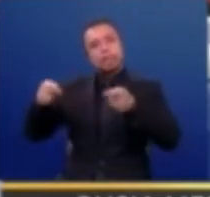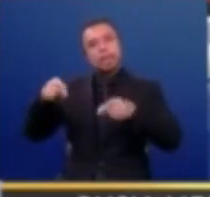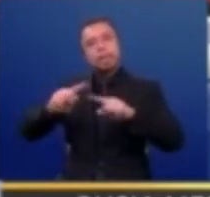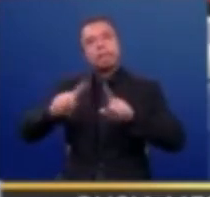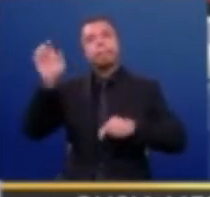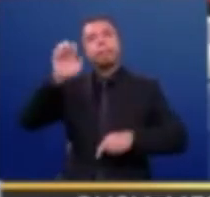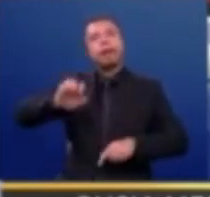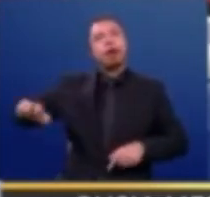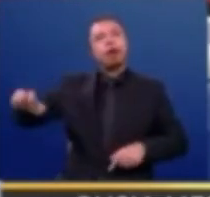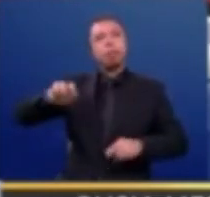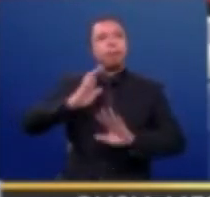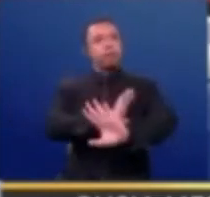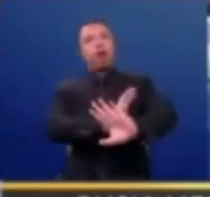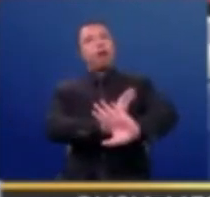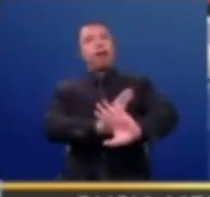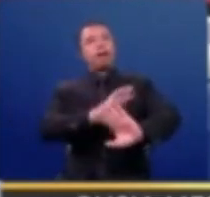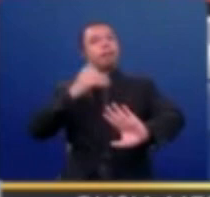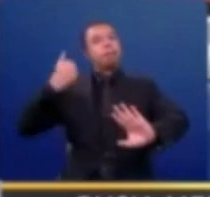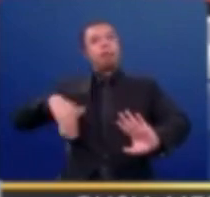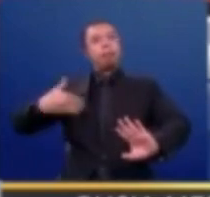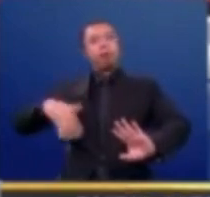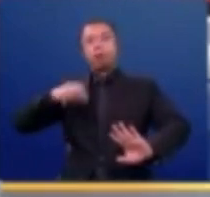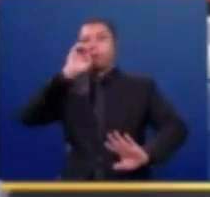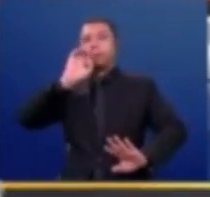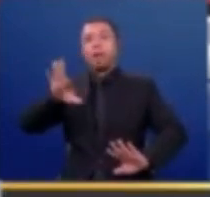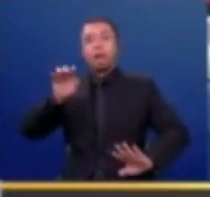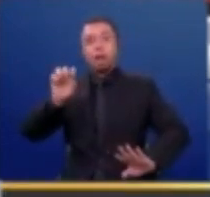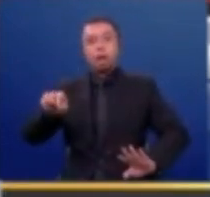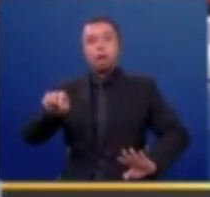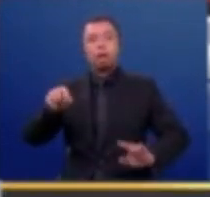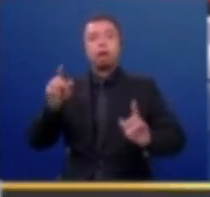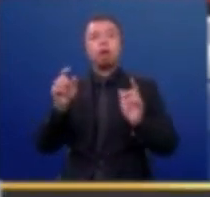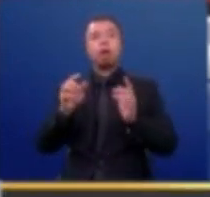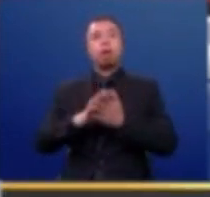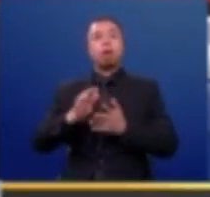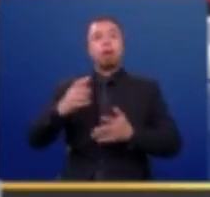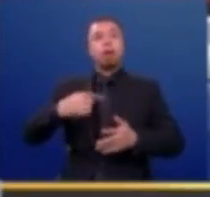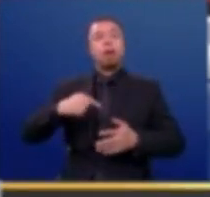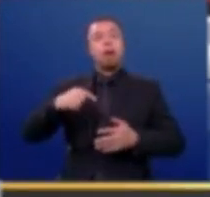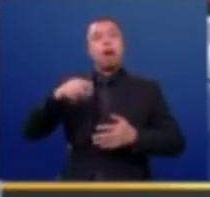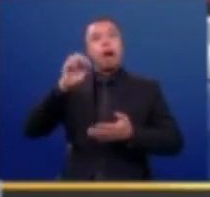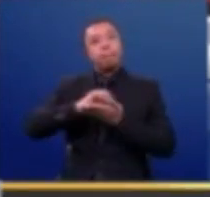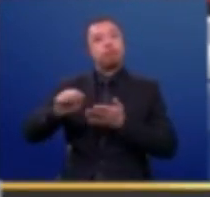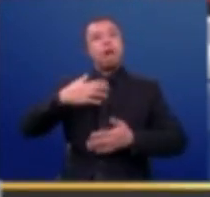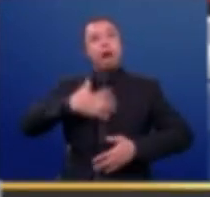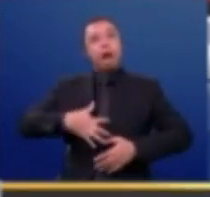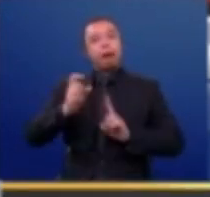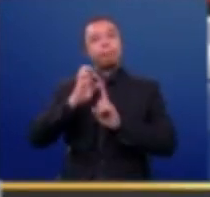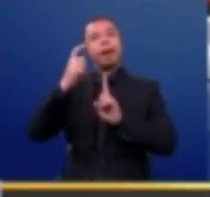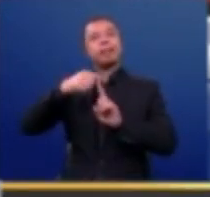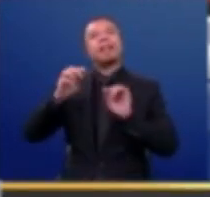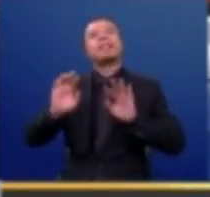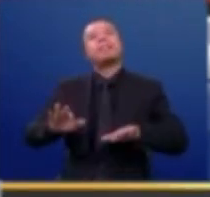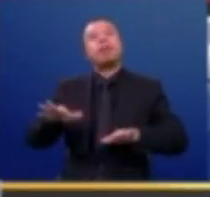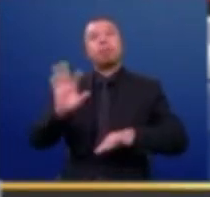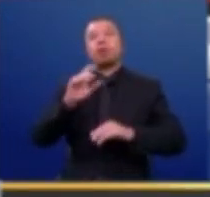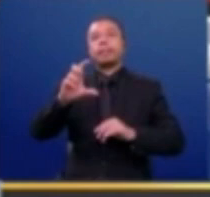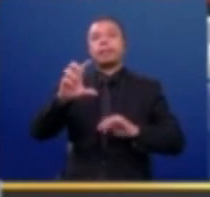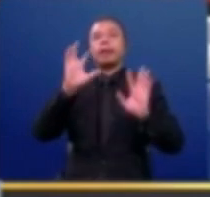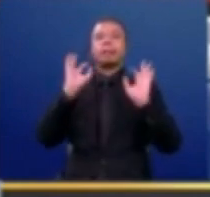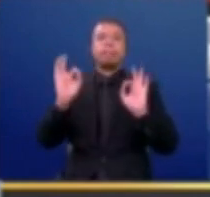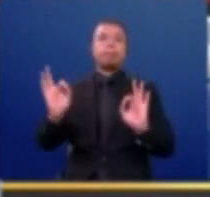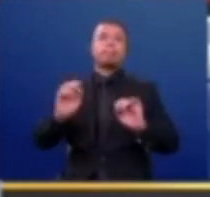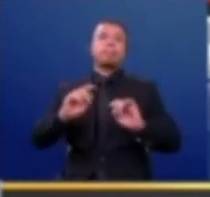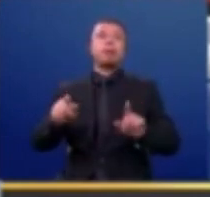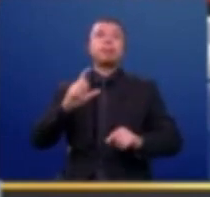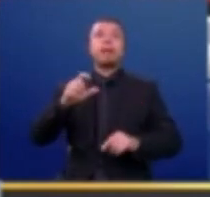Eropa sangat menolak proposal ini dan mengatakan bahwa waiving patent, menghapus hak paten untuk sementara ini bukan cara yang tepat, melainkan